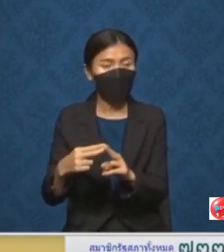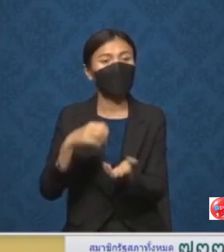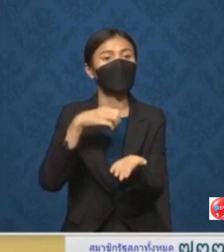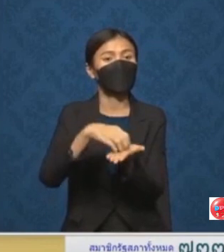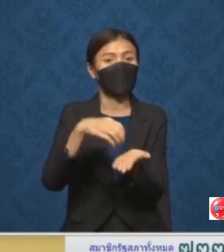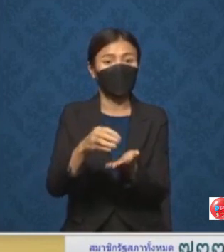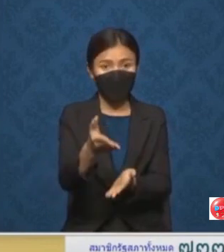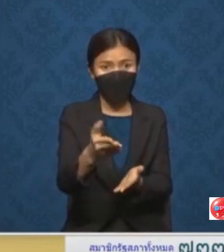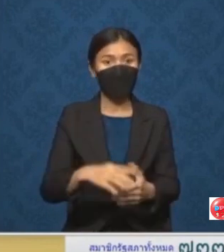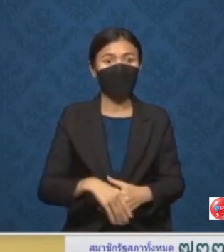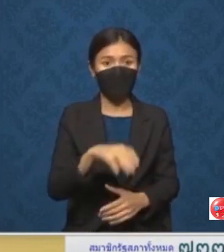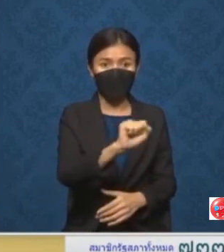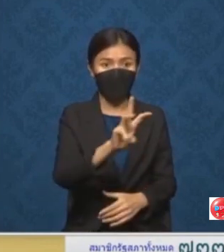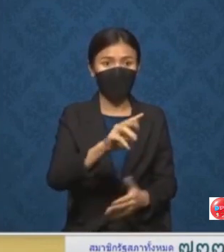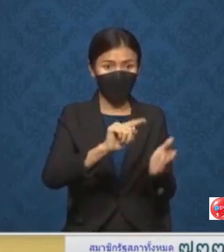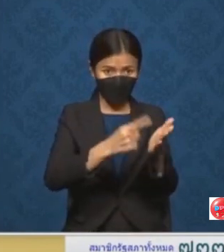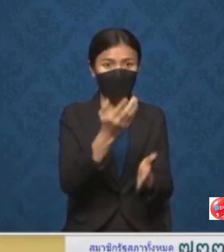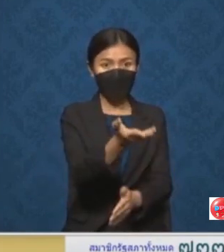ได้เสนอก่อนครับขอเชิญครับ